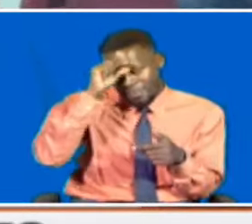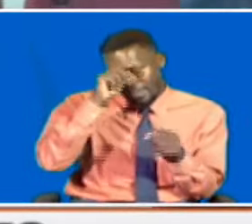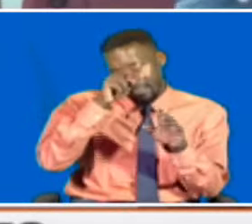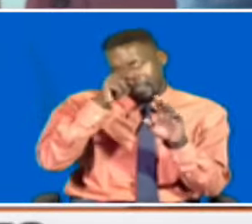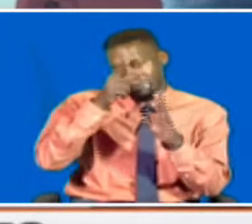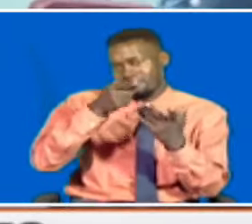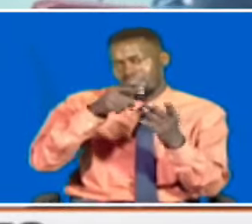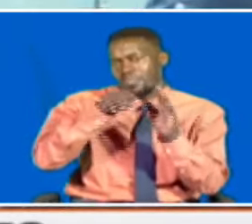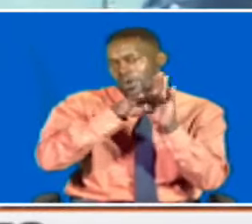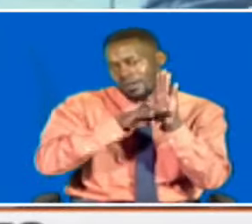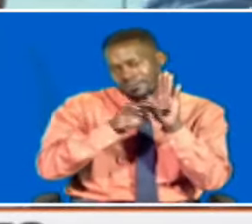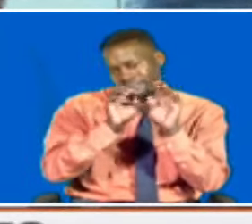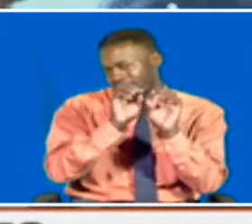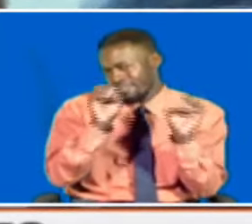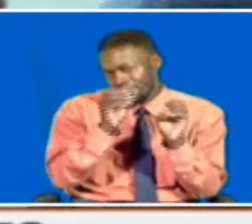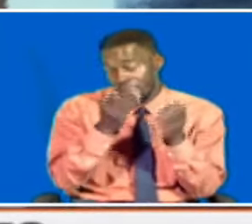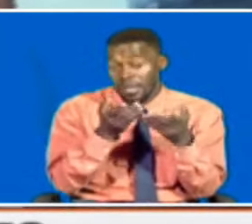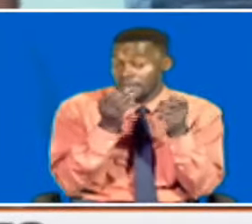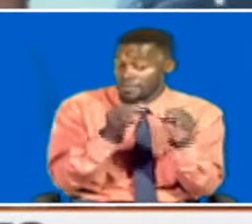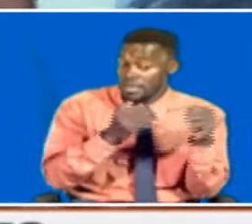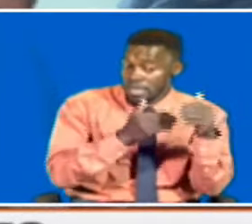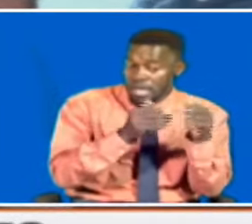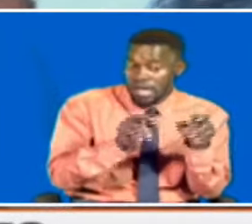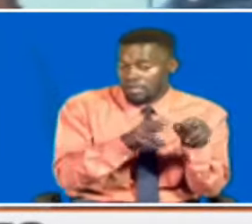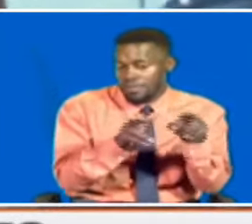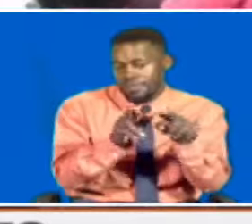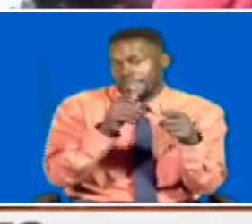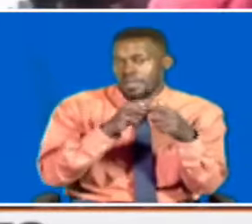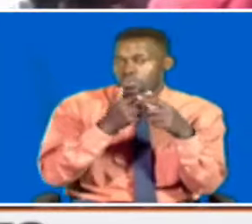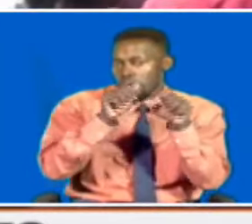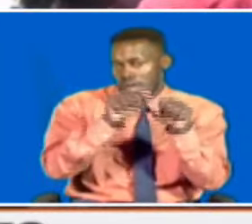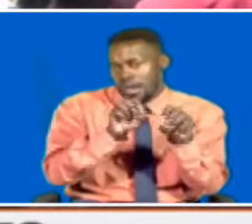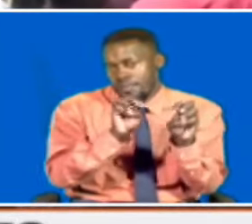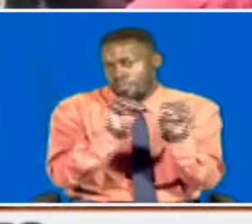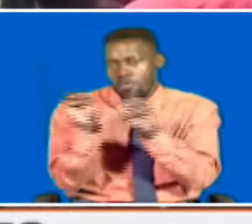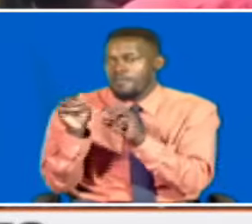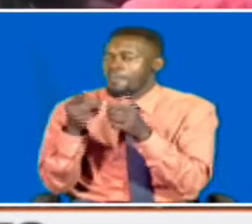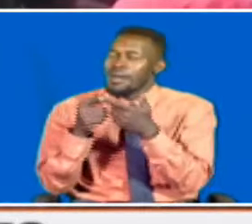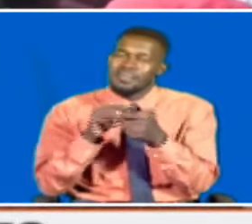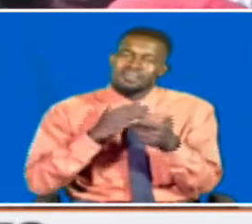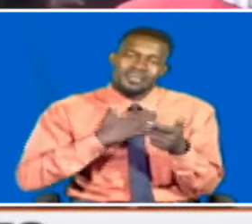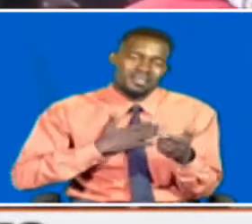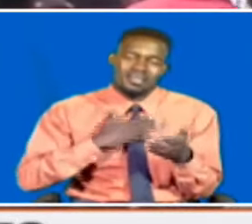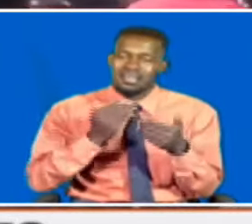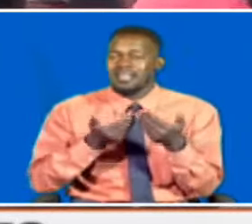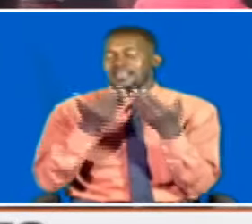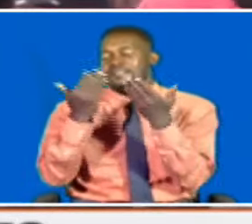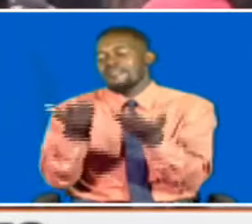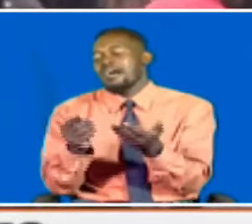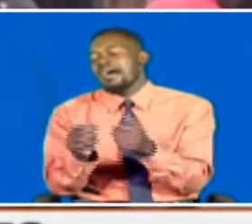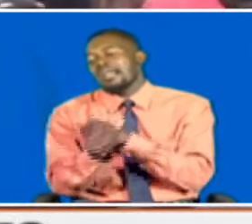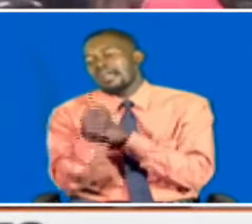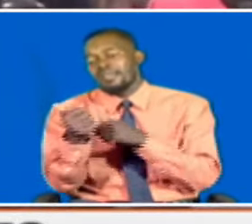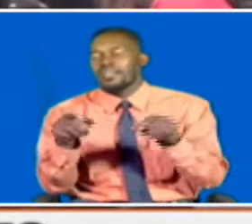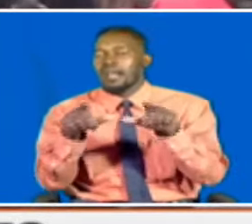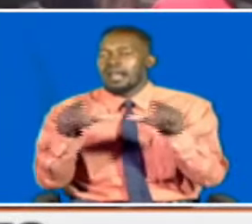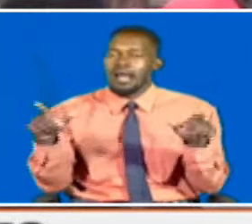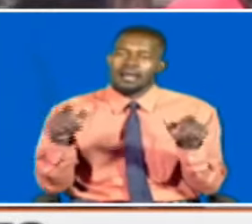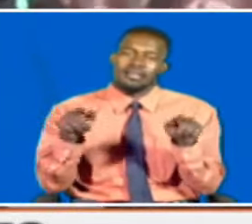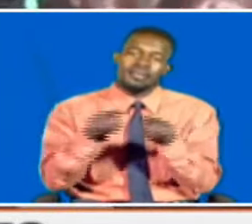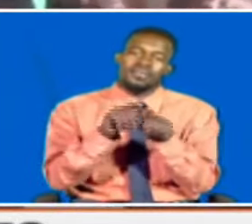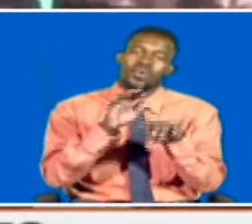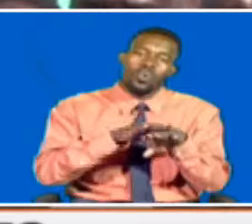tumekaribia mto, tunasema tuko tayari kucomply. Kwa hivyo tuelezwe tutaenda wapi, tupatiliwe masiku na mipangilio. Wakati